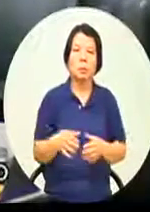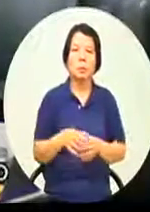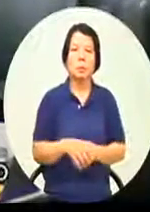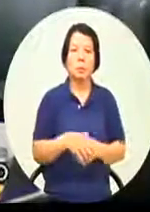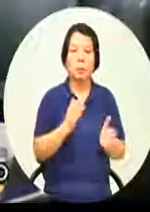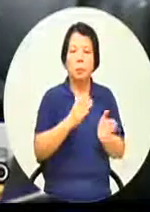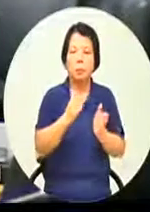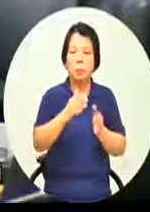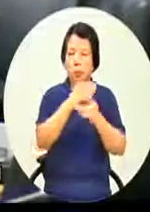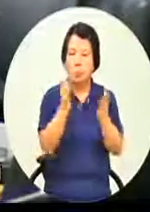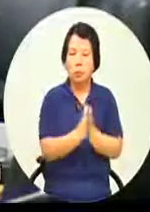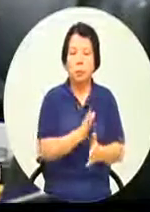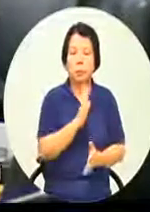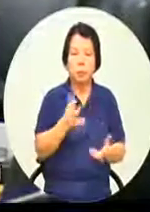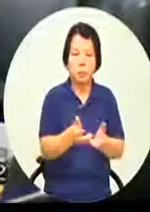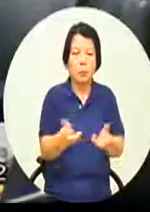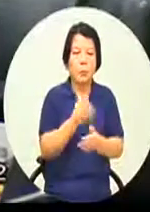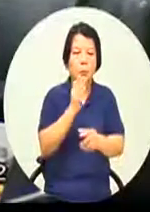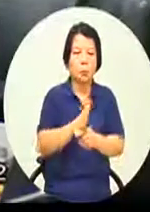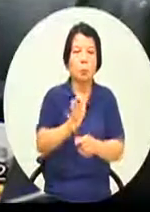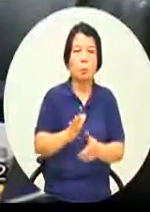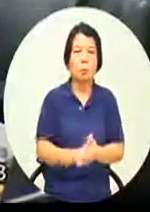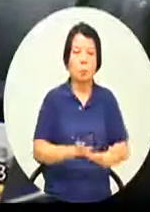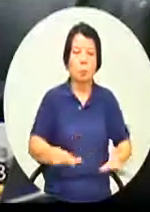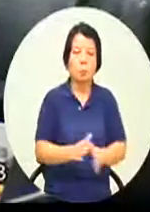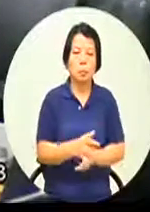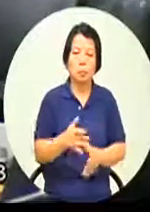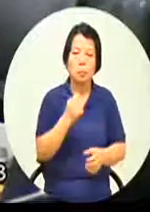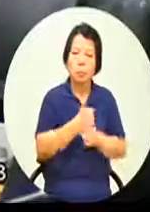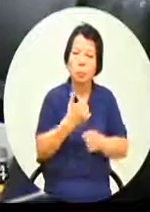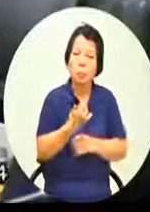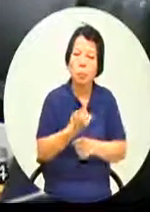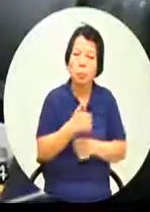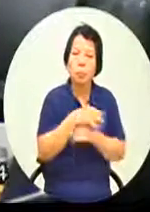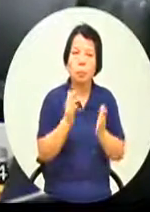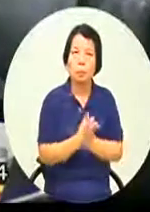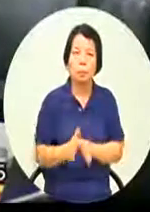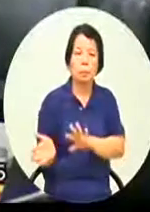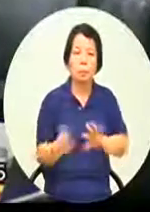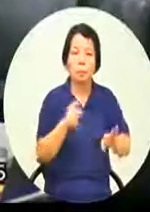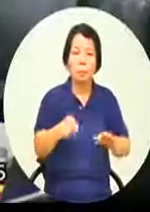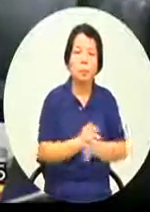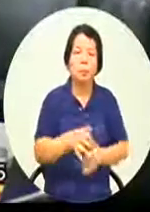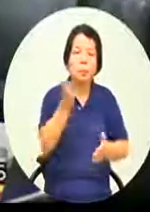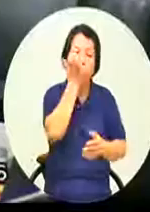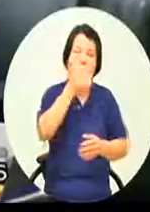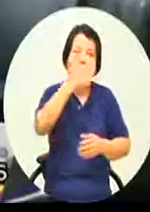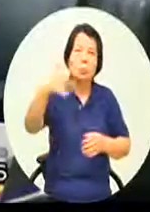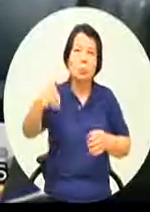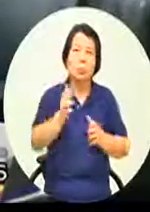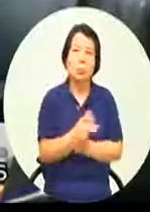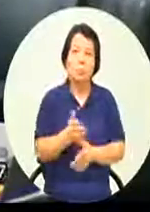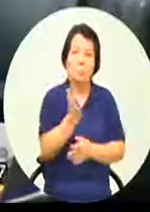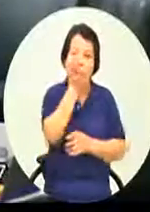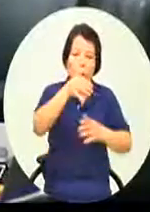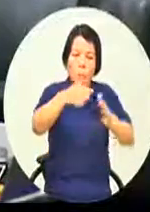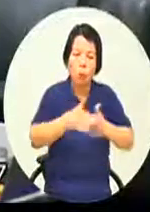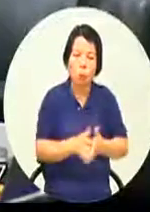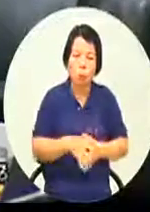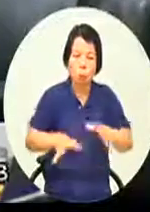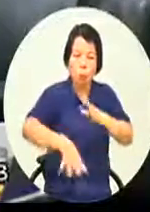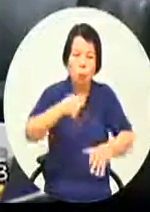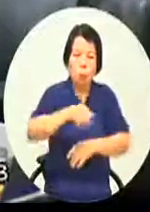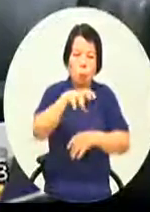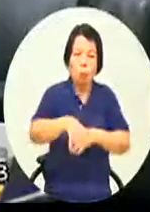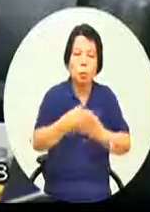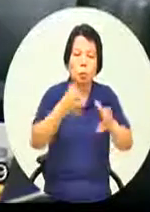有好几期的工期哦。那我想知道说目前的进度如何？那另外有关我们冈山石罗潭的排水跟抽水站的设置，我